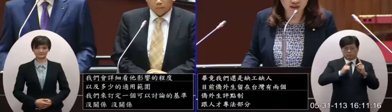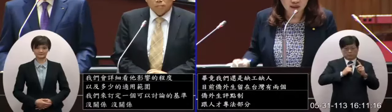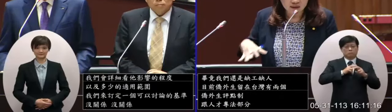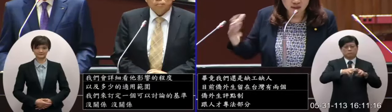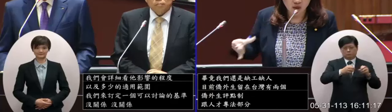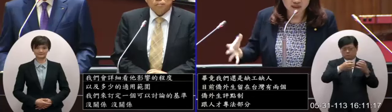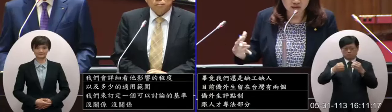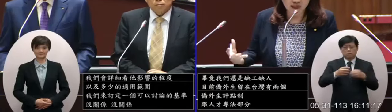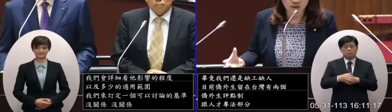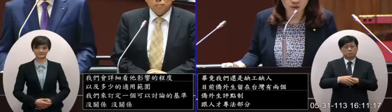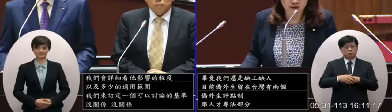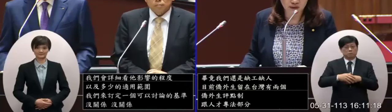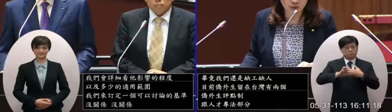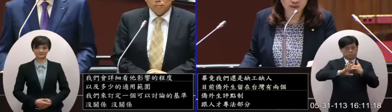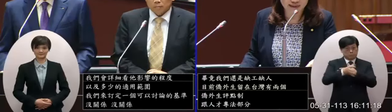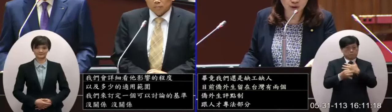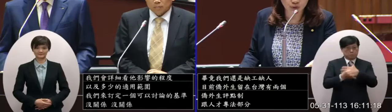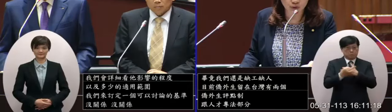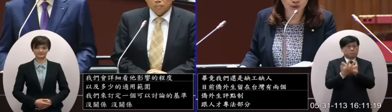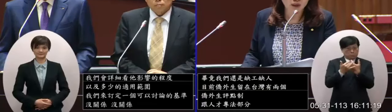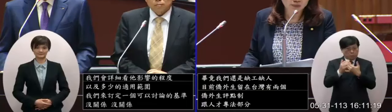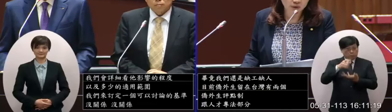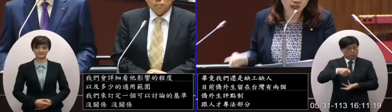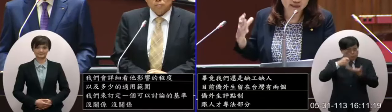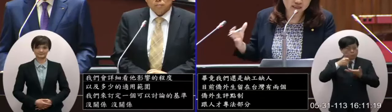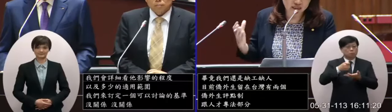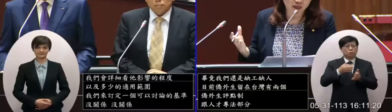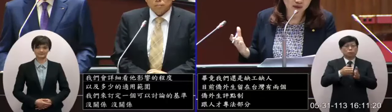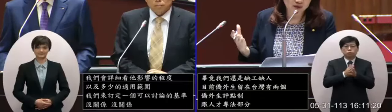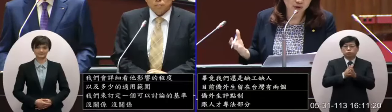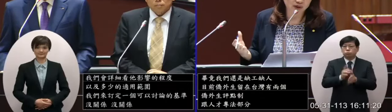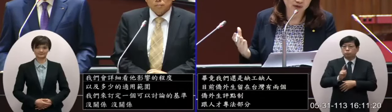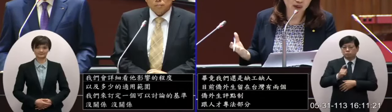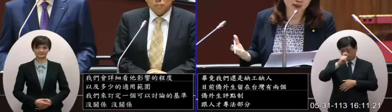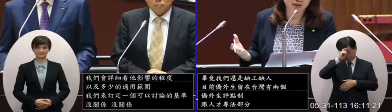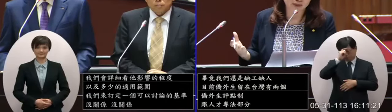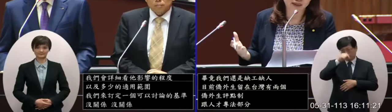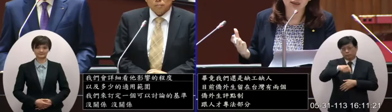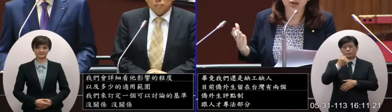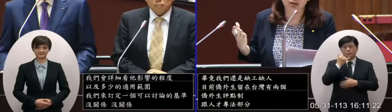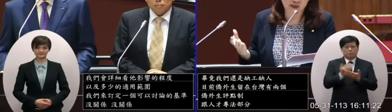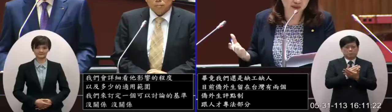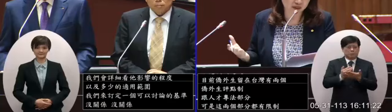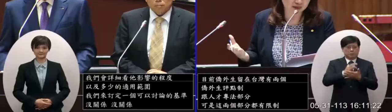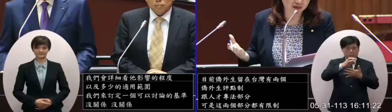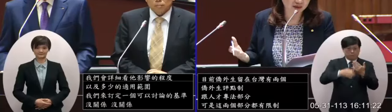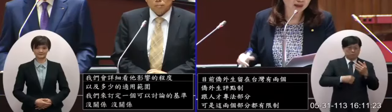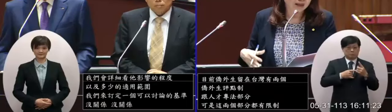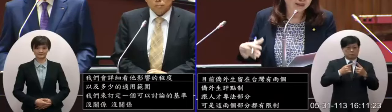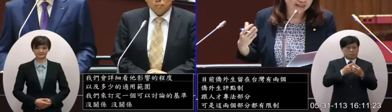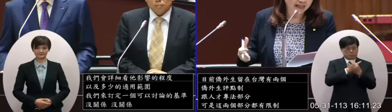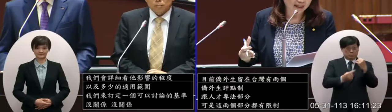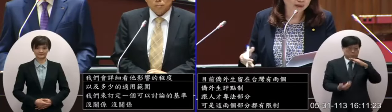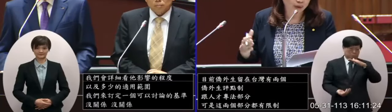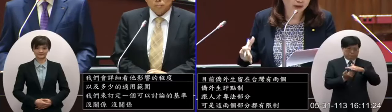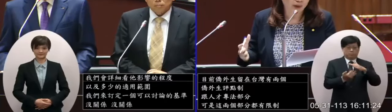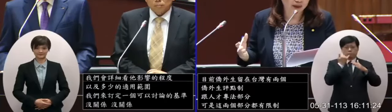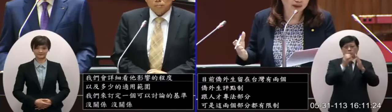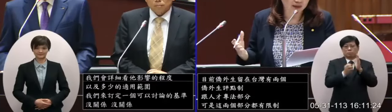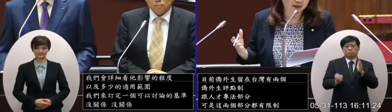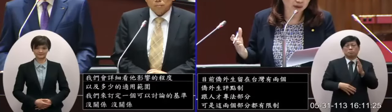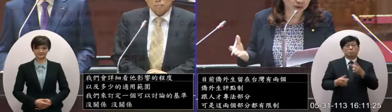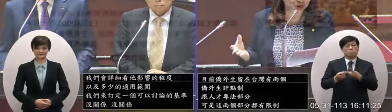座谈，那侨外生他都有提出了一些诉求，比如说他们希望取消侨外生评点制的名额上限，那再来呢，